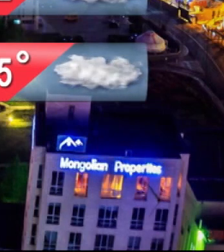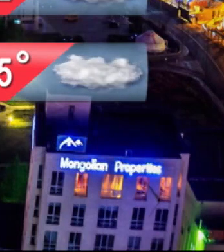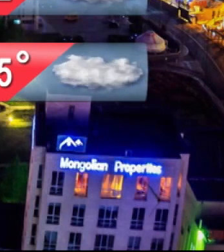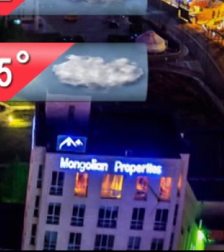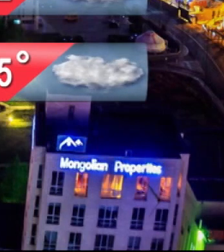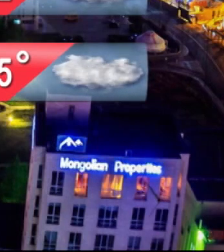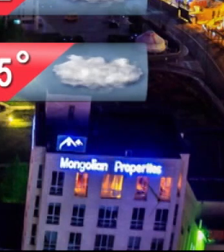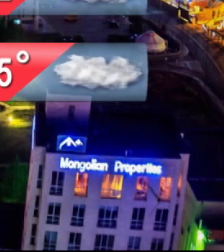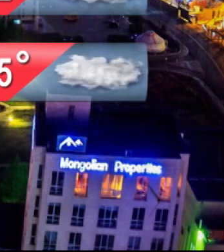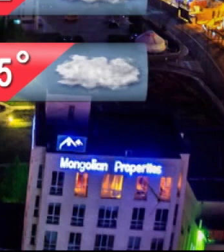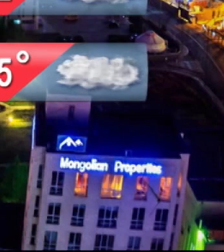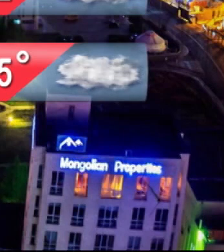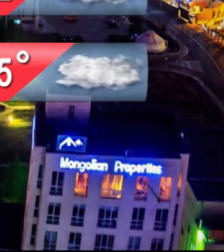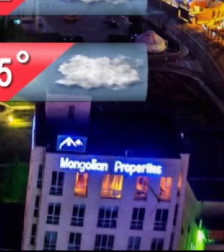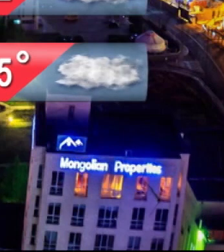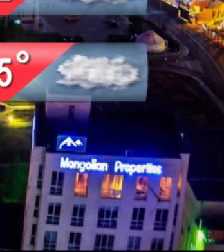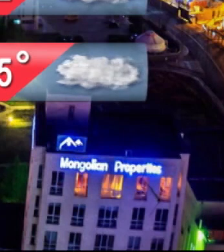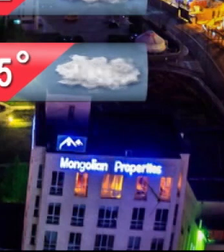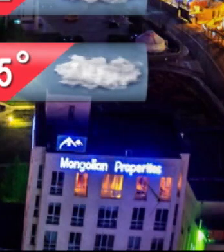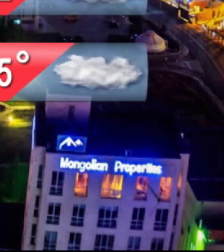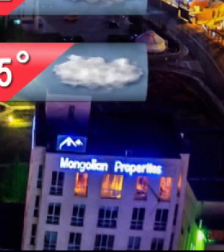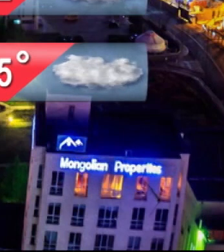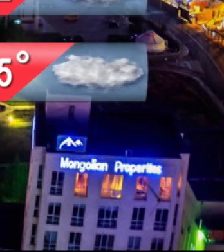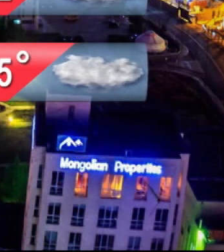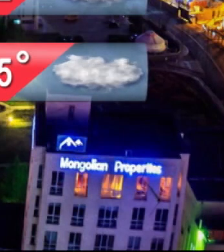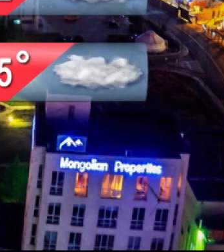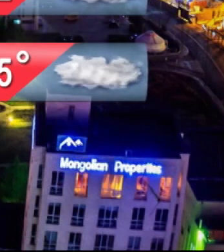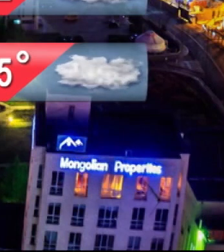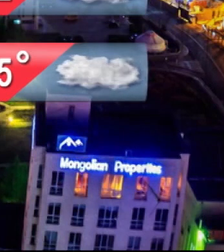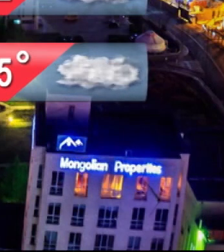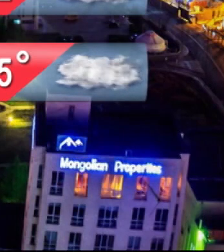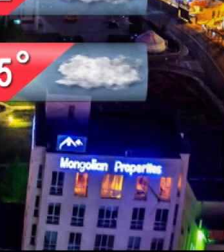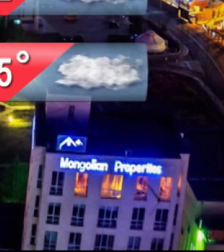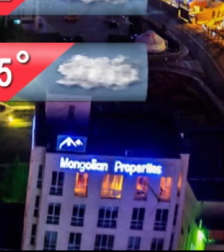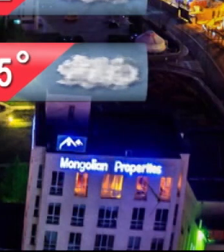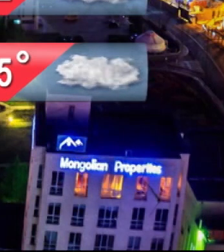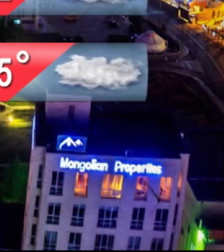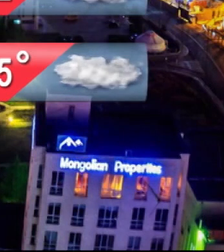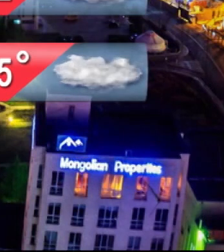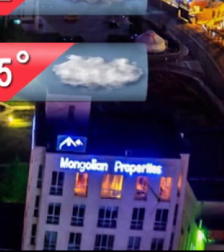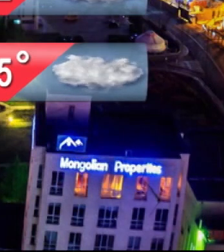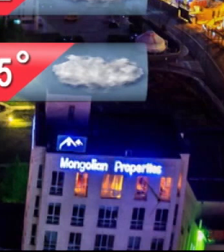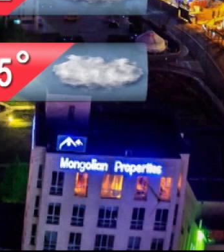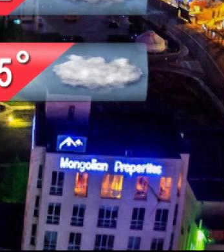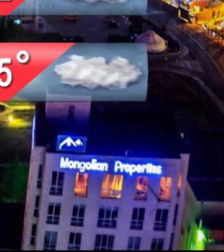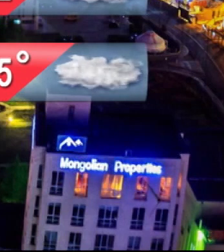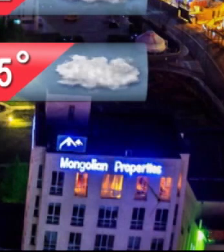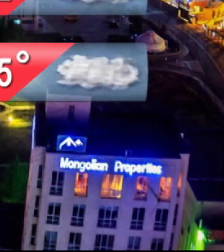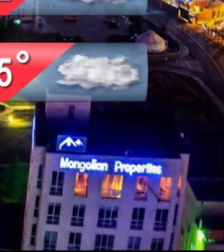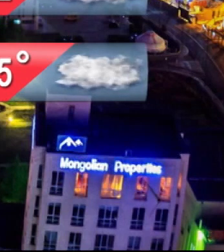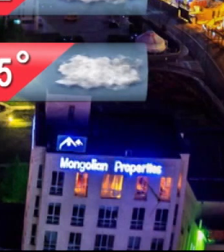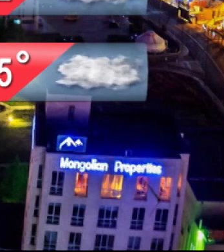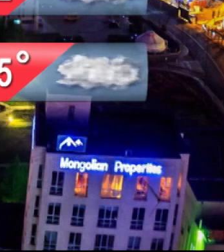өдөртөө 8-аас 10 хэм дулаан. Харин энэ 7 өнгийн даваа гарагт шөндөө цас орж 7 хэм хүйтэн өдөртөө 2 хэм дулаан